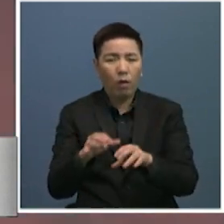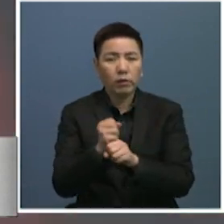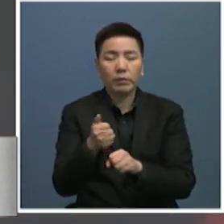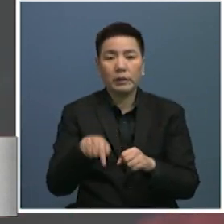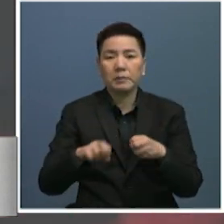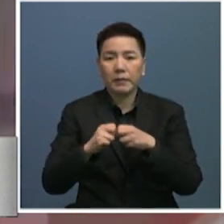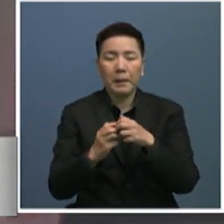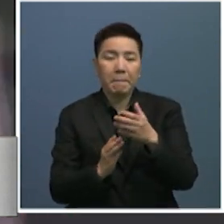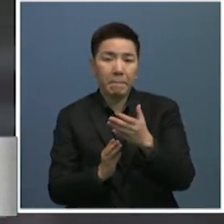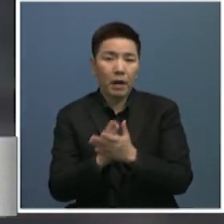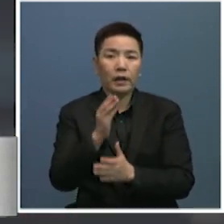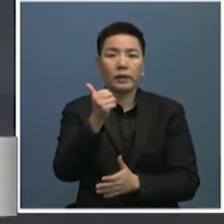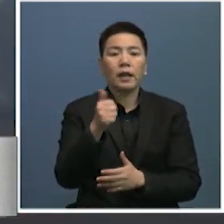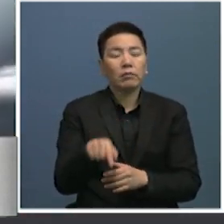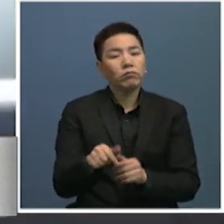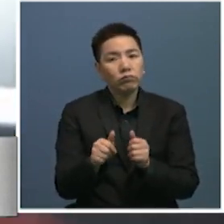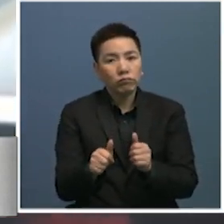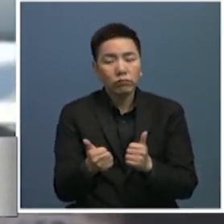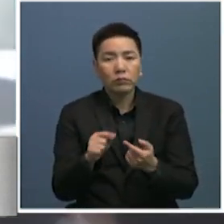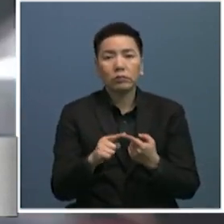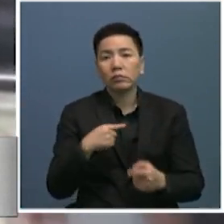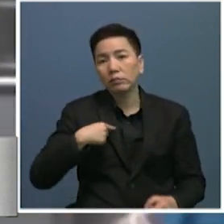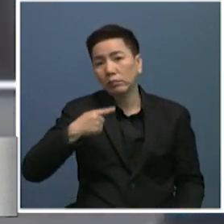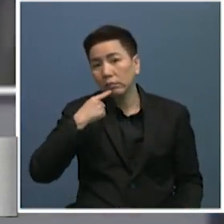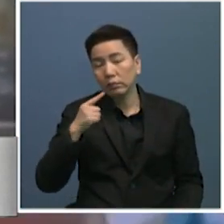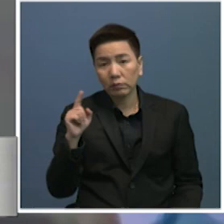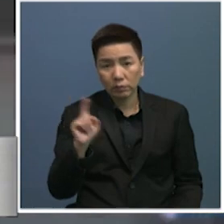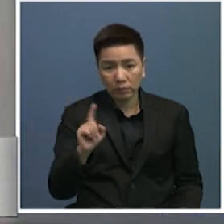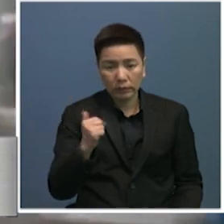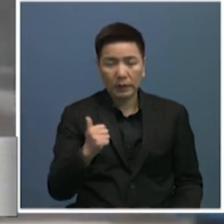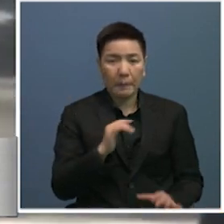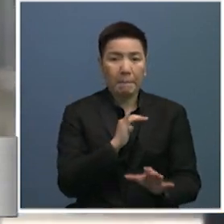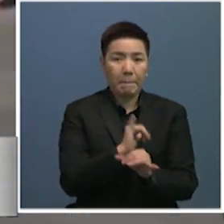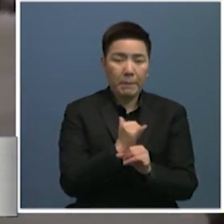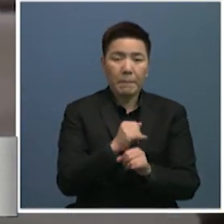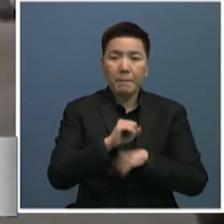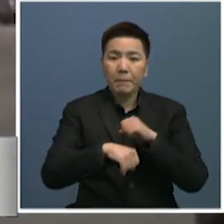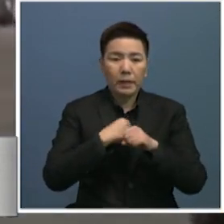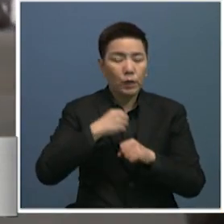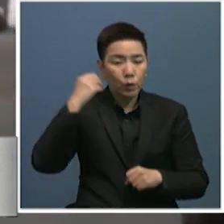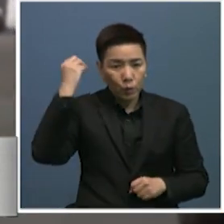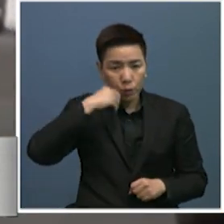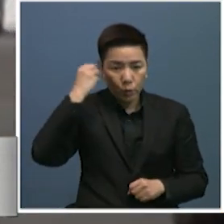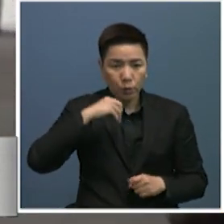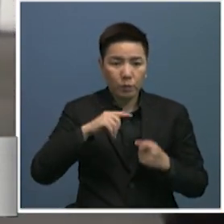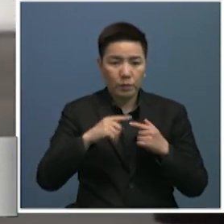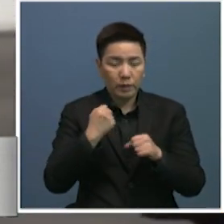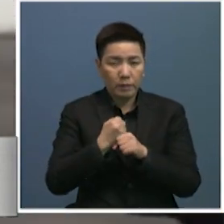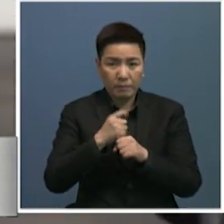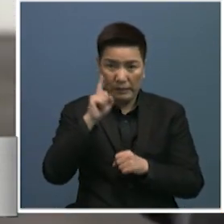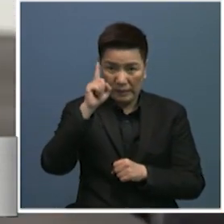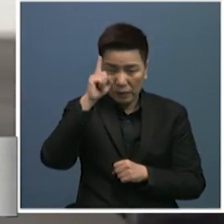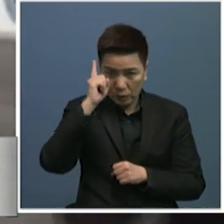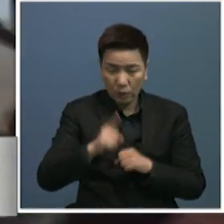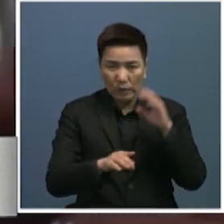ผ่านมาได้ที่ว่าสุดยอดละนะนอกจากนี้คุณอันวายังได้บอกอีกคะว่าช่วงปีใหม่ของทุกปีครับคุณผู้ชมมีกิจกรรม